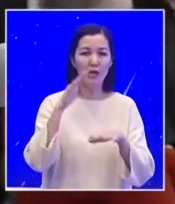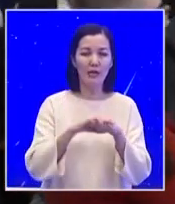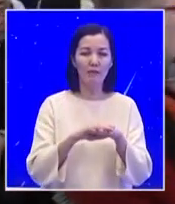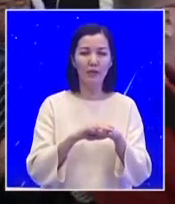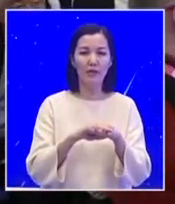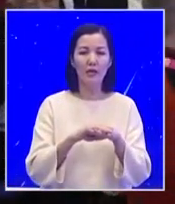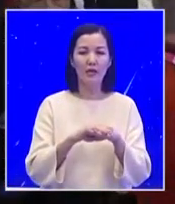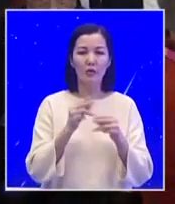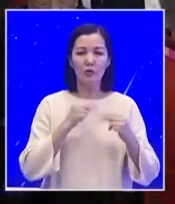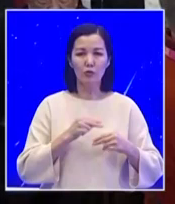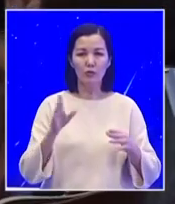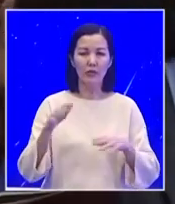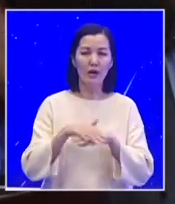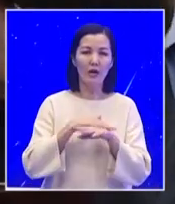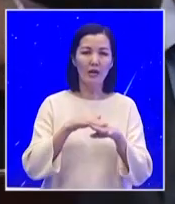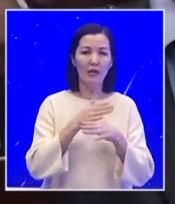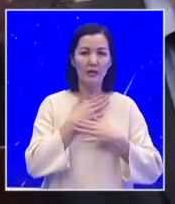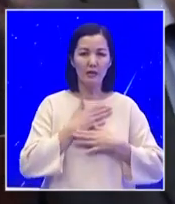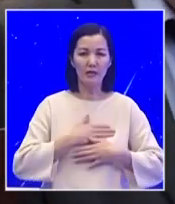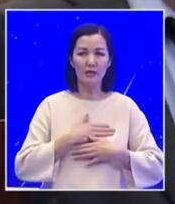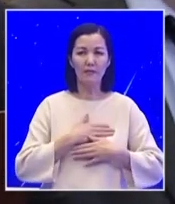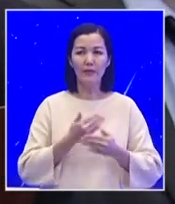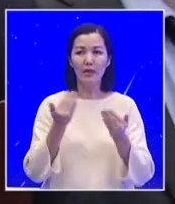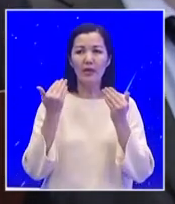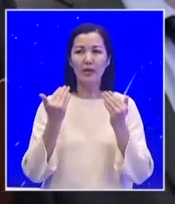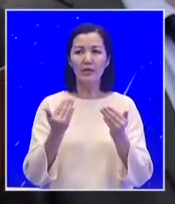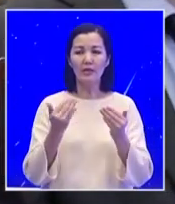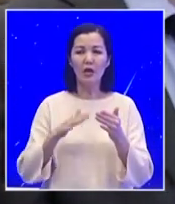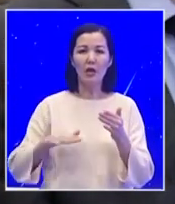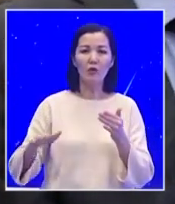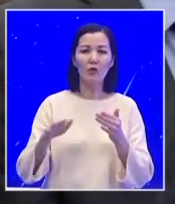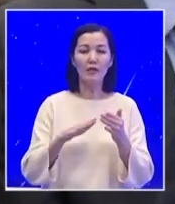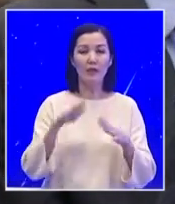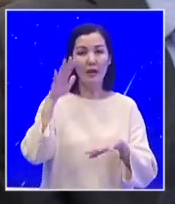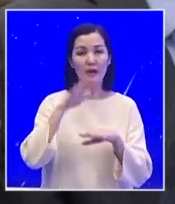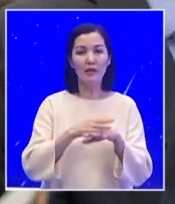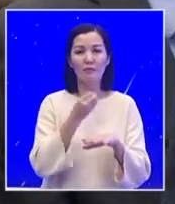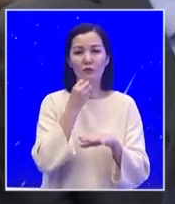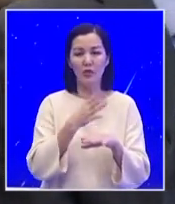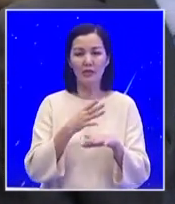бет алысына тұрғындар риза. Біздің ауданға лайықты азамат келді.